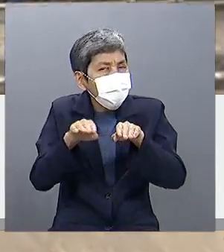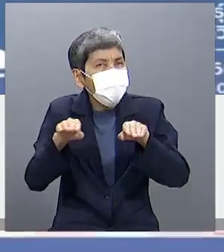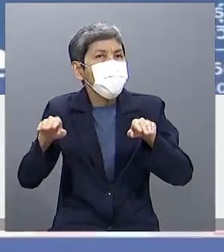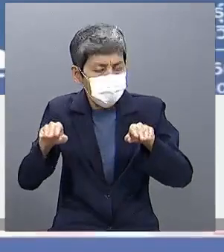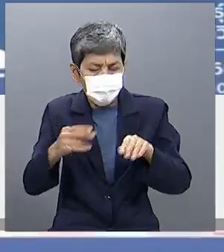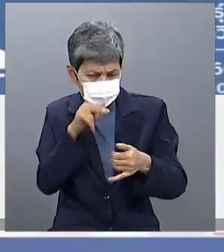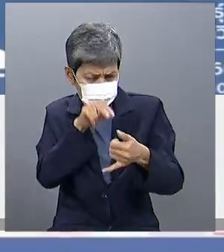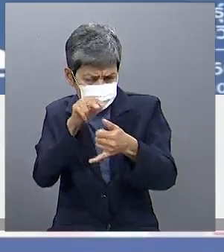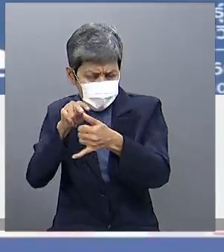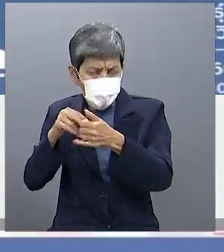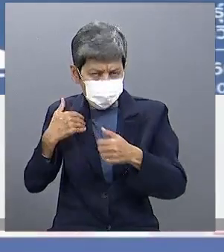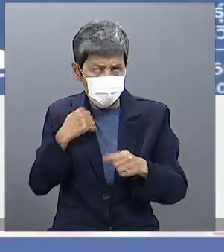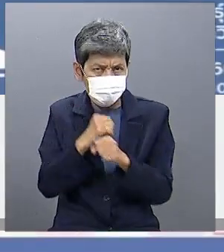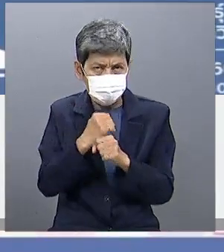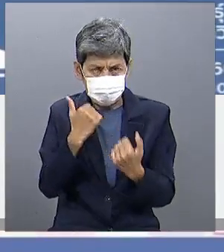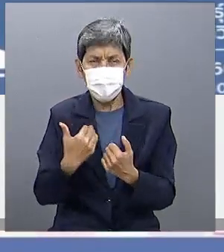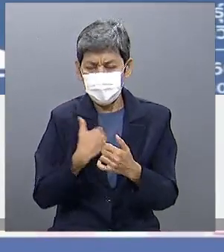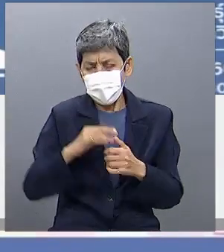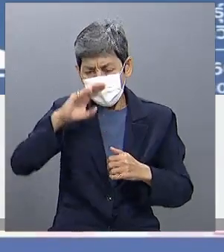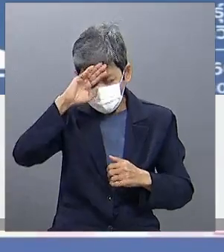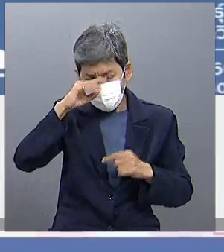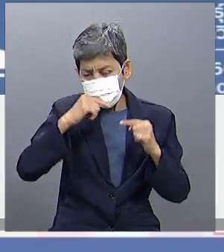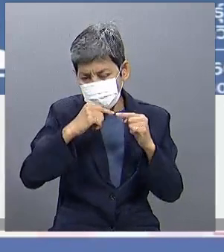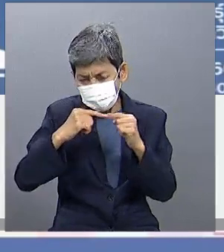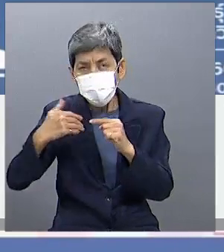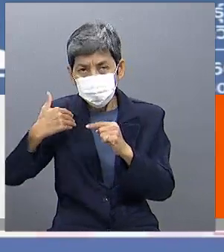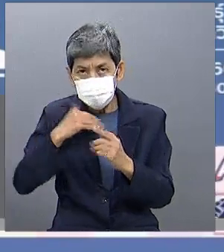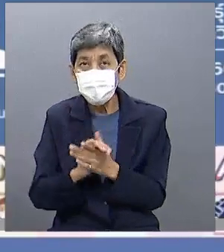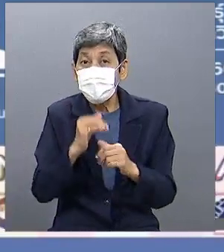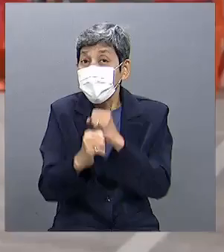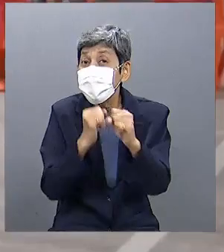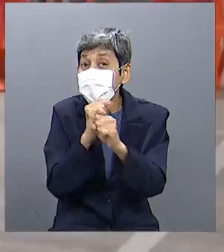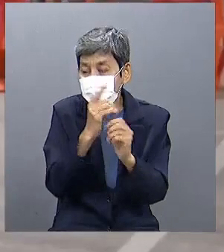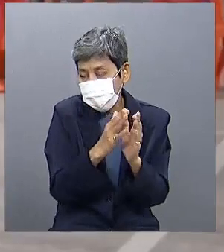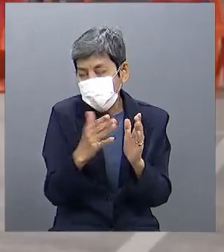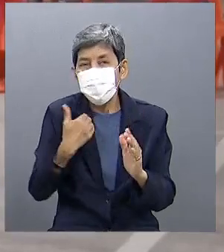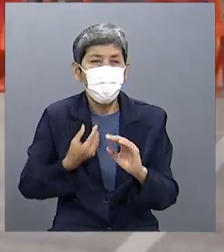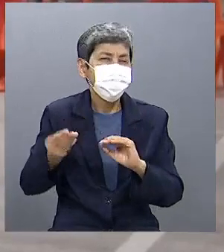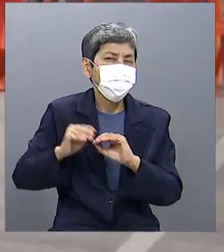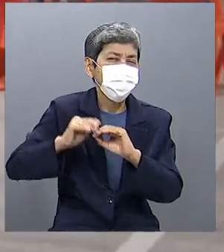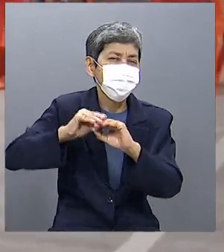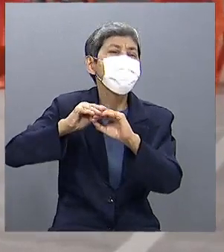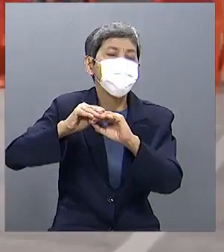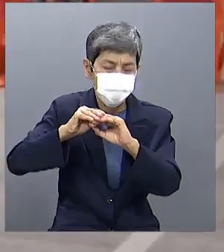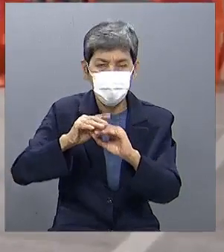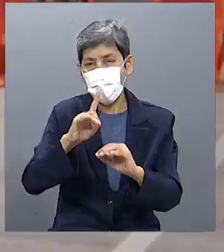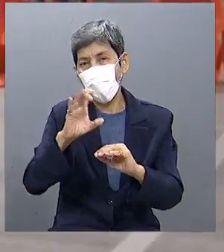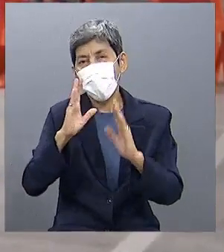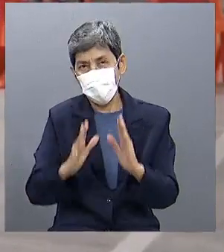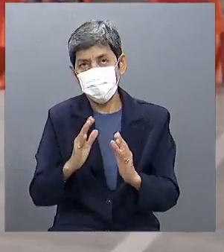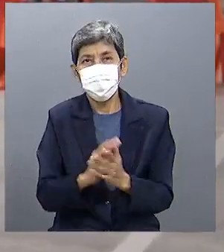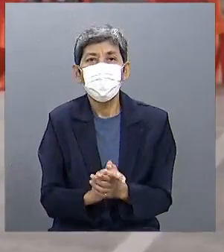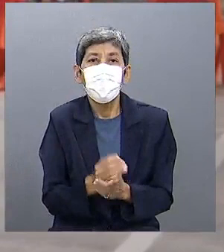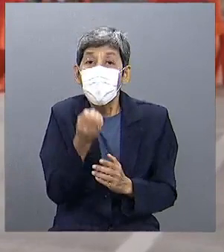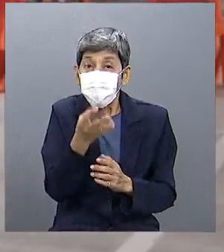อย่างใกล้ชิดเพราะยังมีผู้ป่วยต่อเนื่องโดยเฉพาะหลังปีใหม่มาที่มีผู้ติดเชื้อเพิ่มมากกว่า 100คนส่วนใหญ่เป็นคน